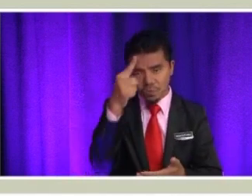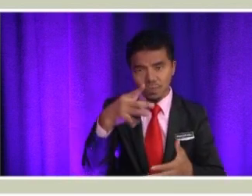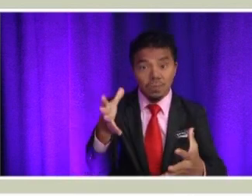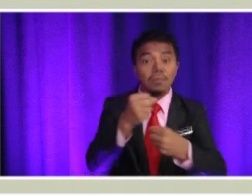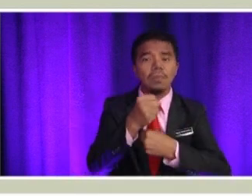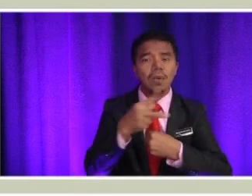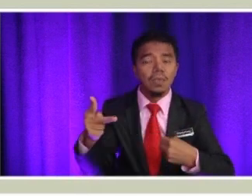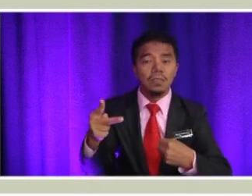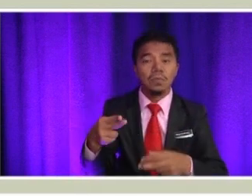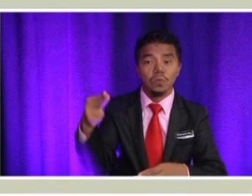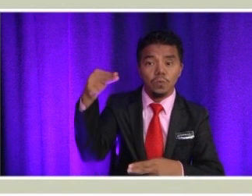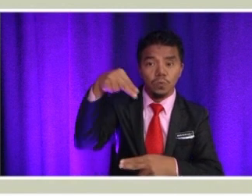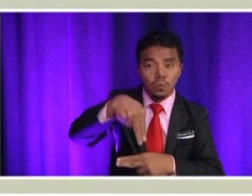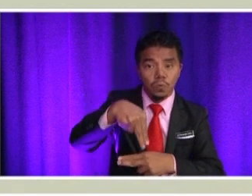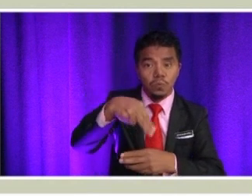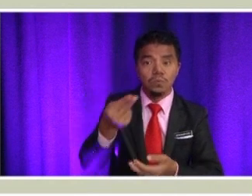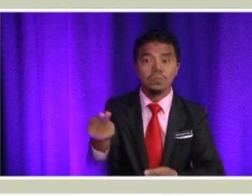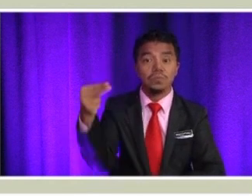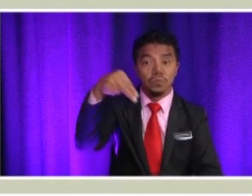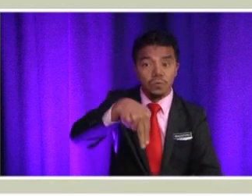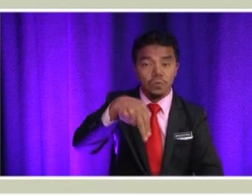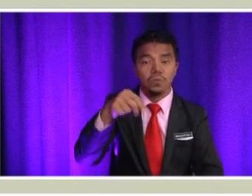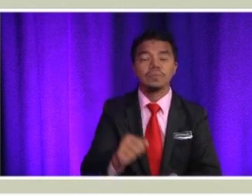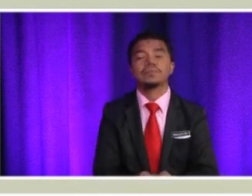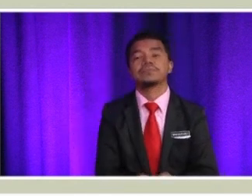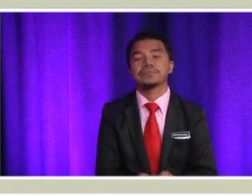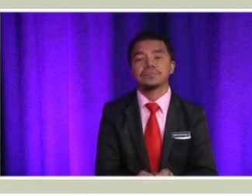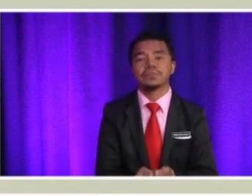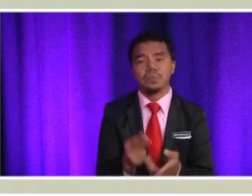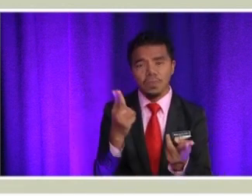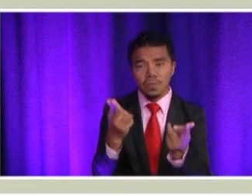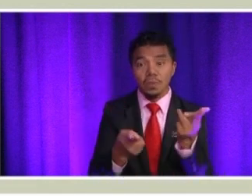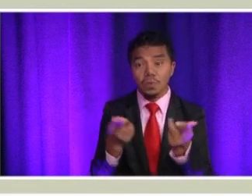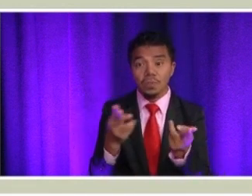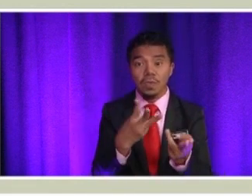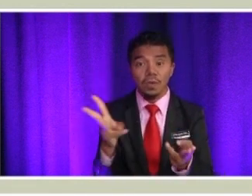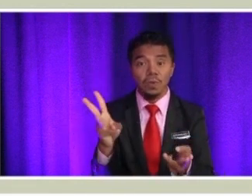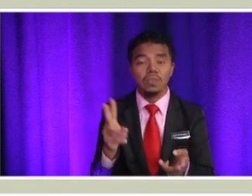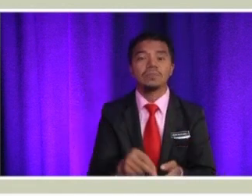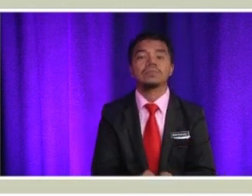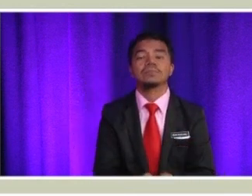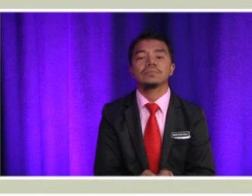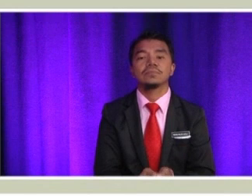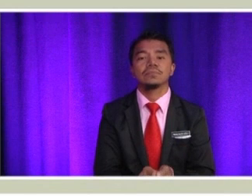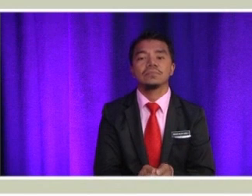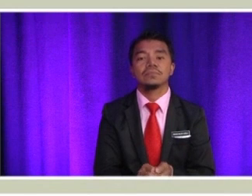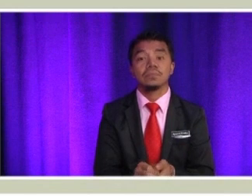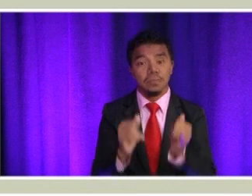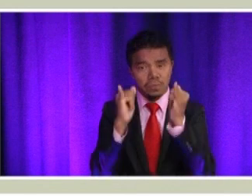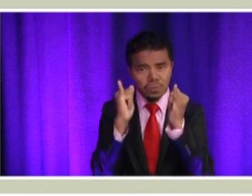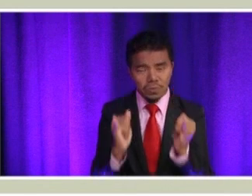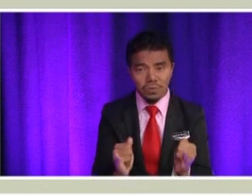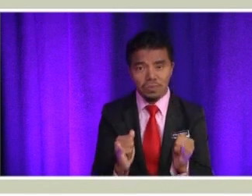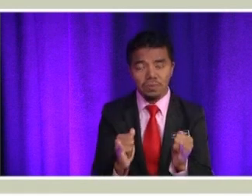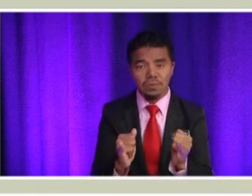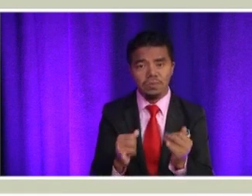peniaga. Tapi berbeza dengan usahawan. Usahawan ni pula ialah individu yang mana